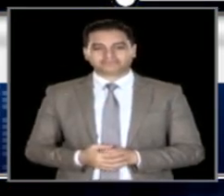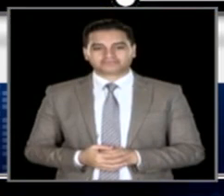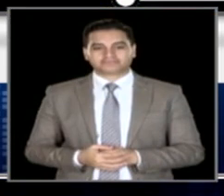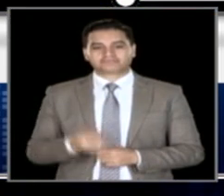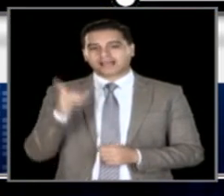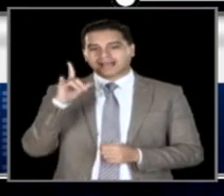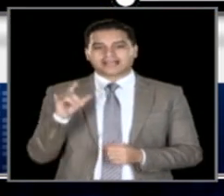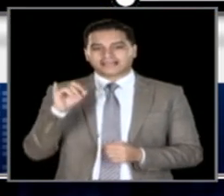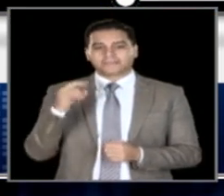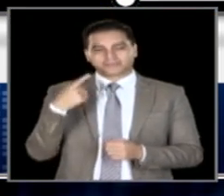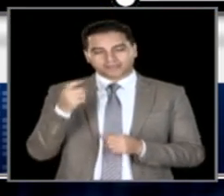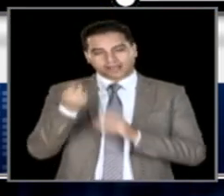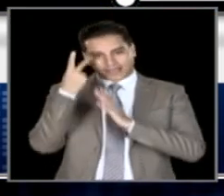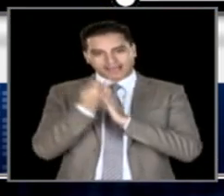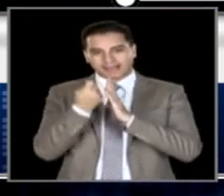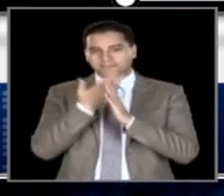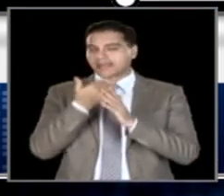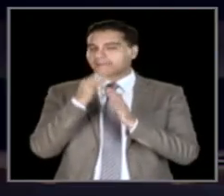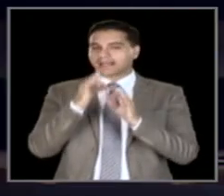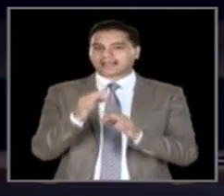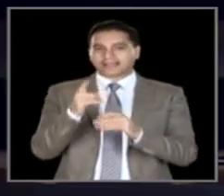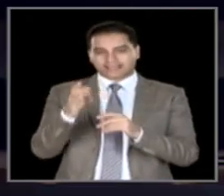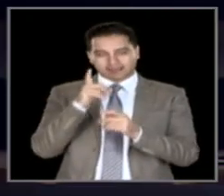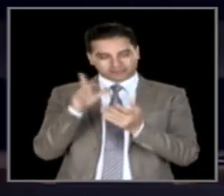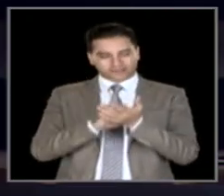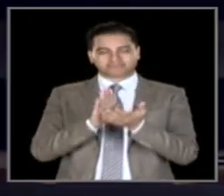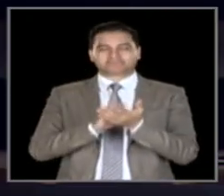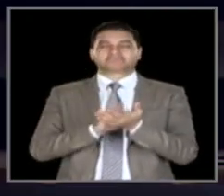ريم بسيوني كاتبة جميلة جدا ونحييها كلنا.